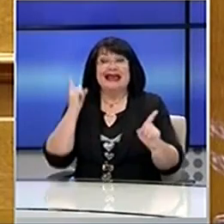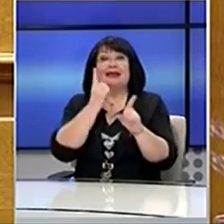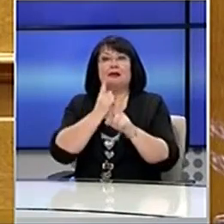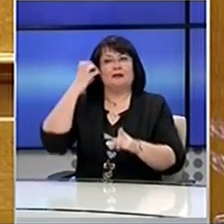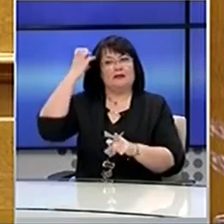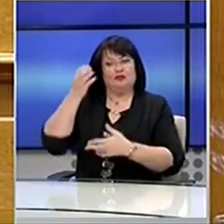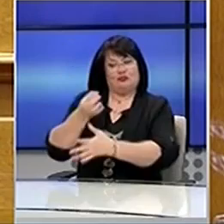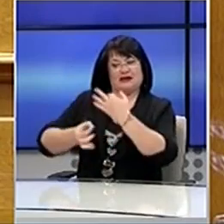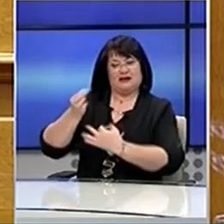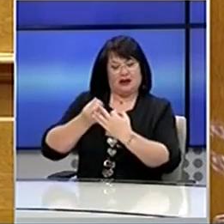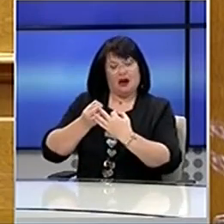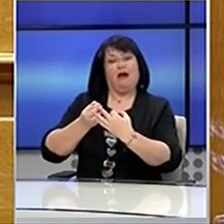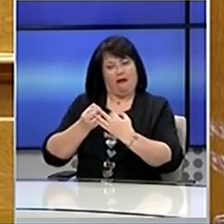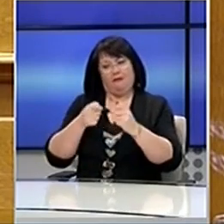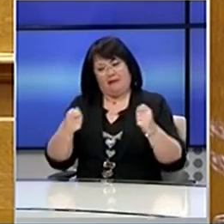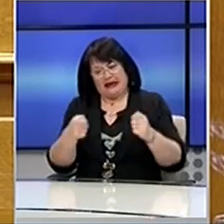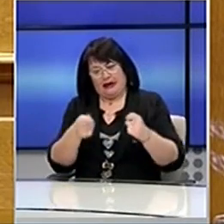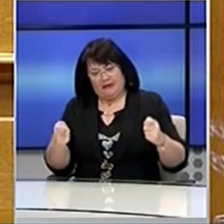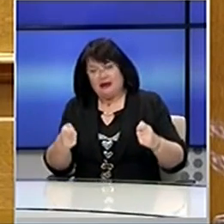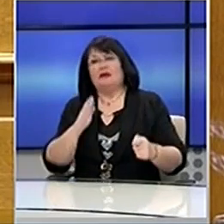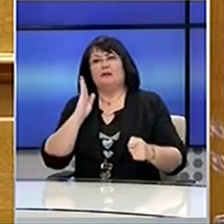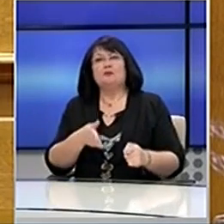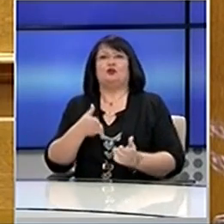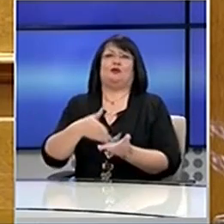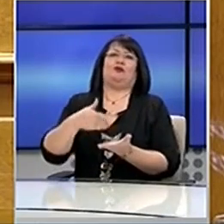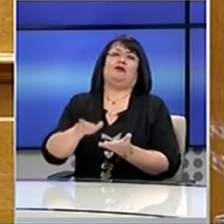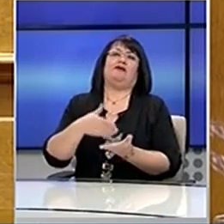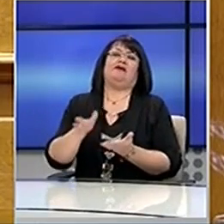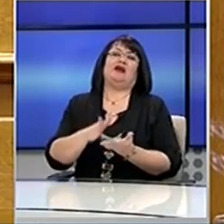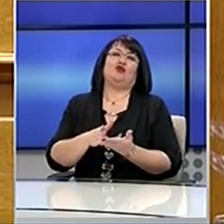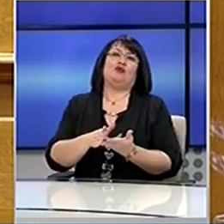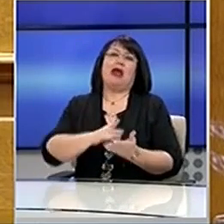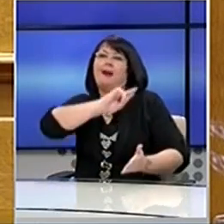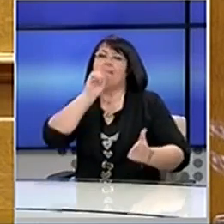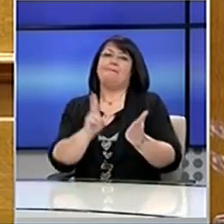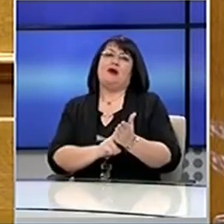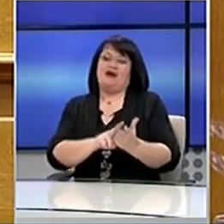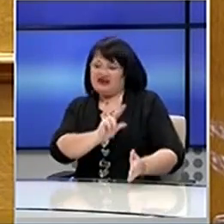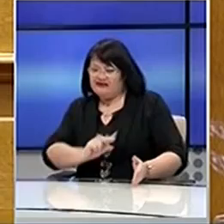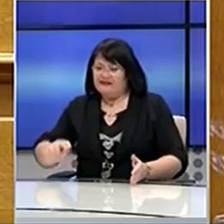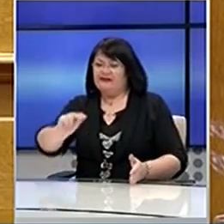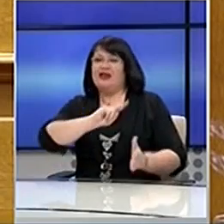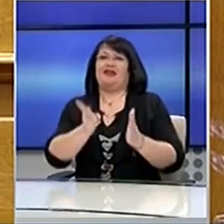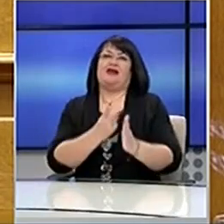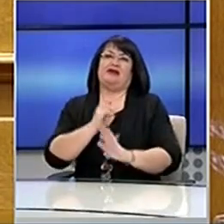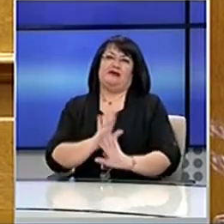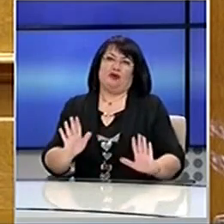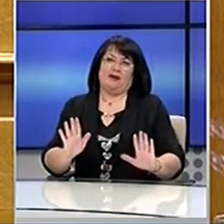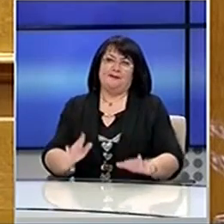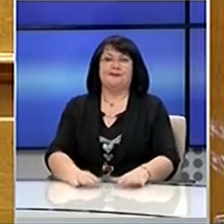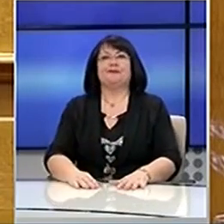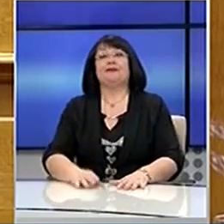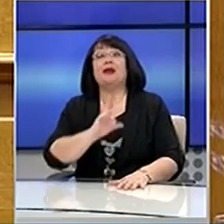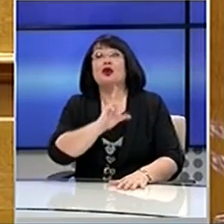οι ειδικοί, θα μπορέσουμε να αποφύγουμε ένα οριζόντιο δεύτερο lockdown. Το